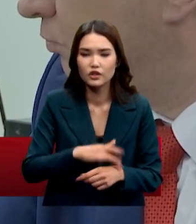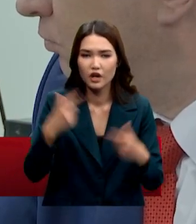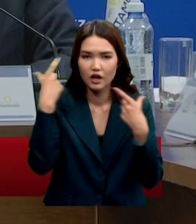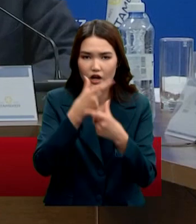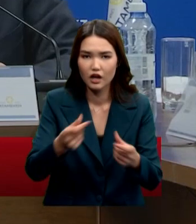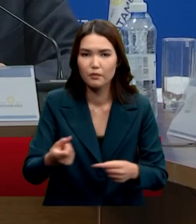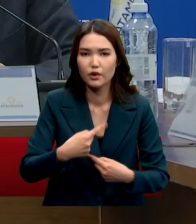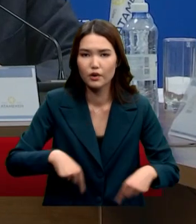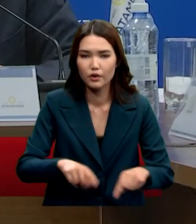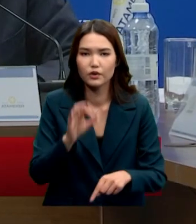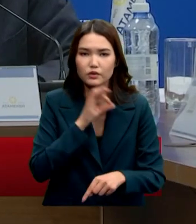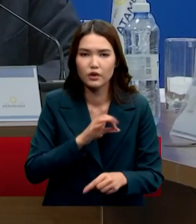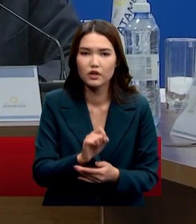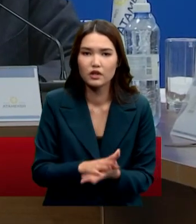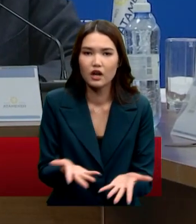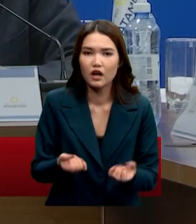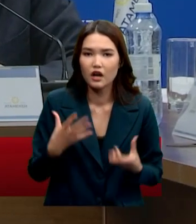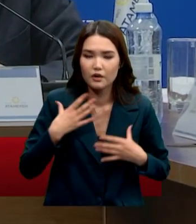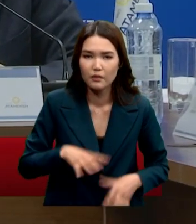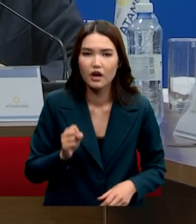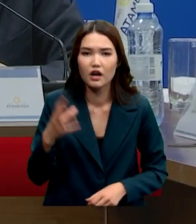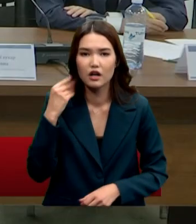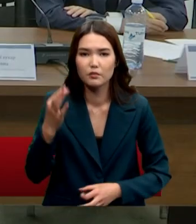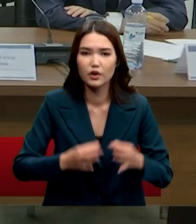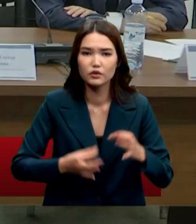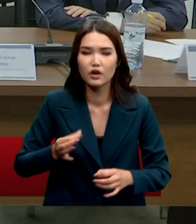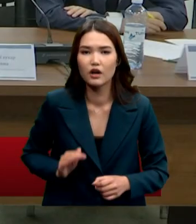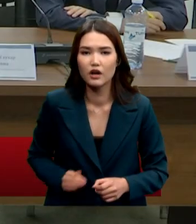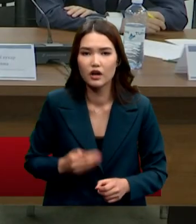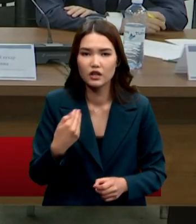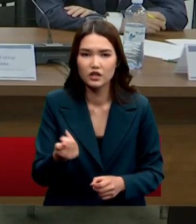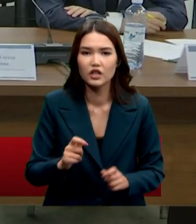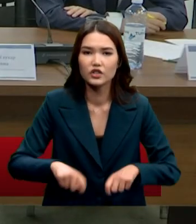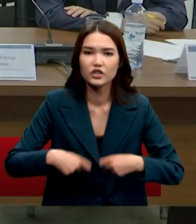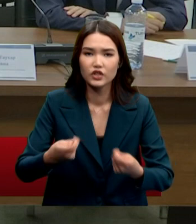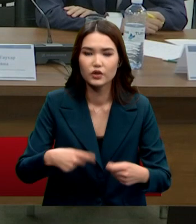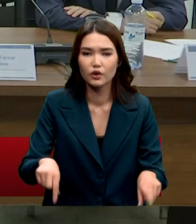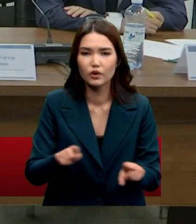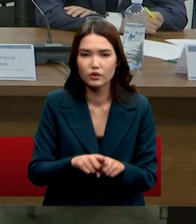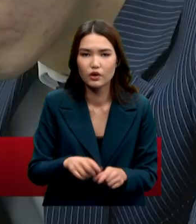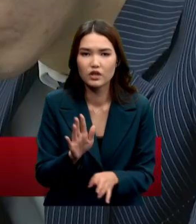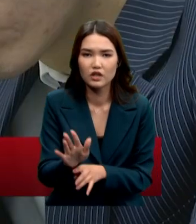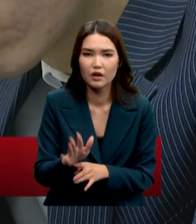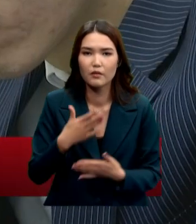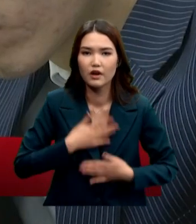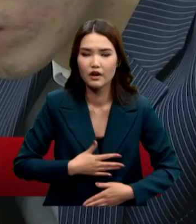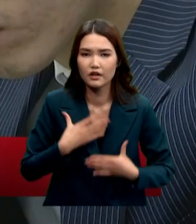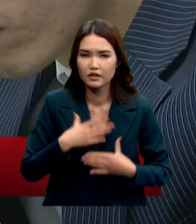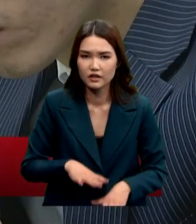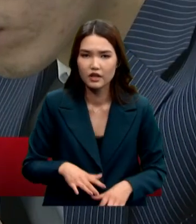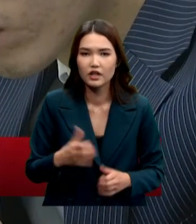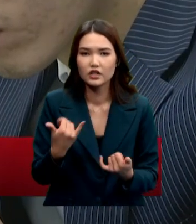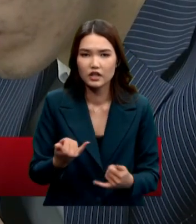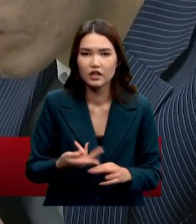өндірістік орталықтың арызын қабылдамаған, ал Алматы соты компанияны жосықсыз жеткізуші деп тану туралы талабын қанағаттандырмапты.